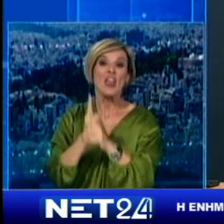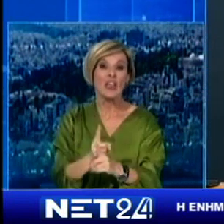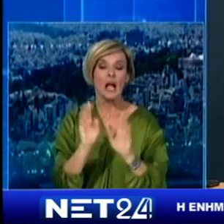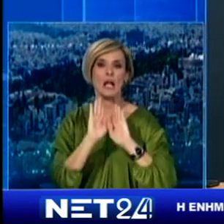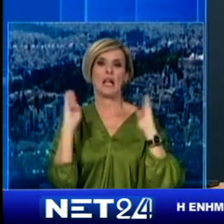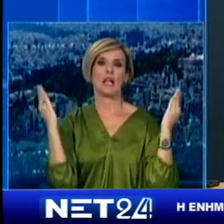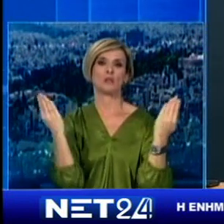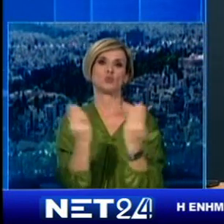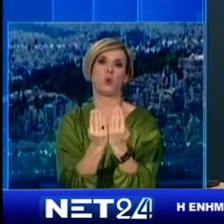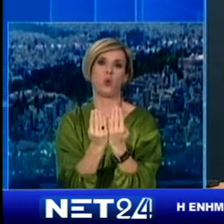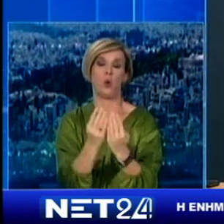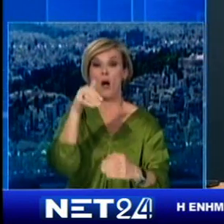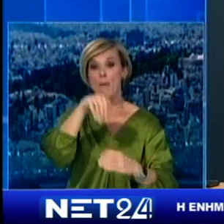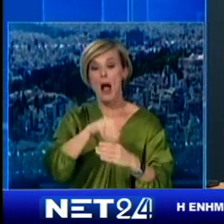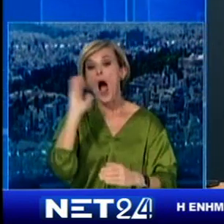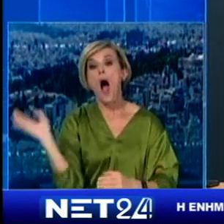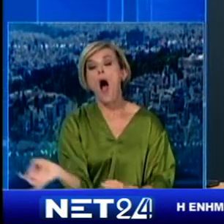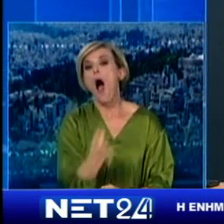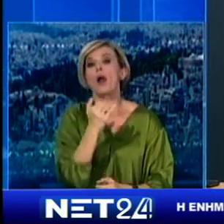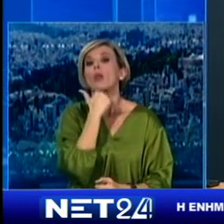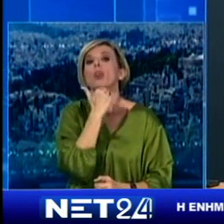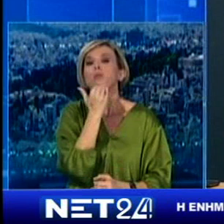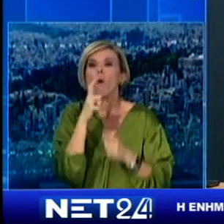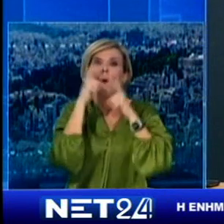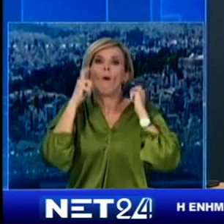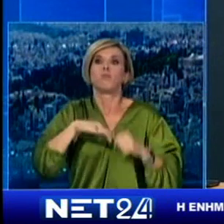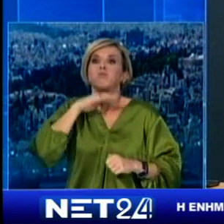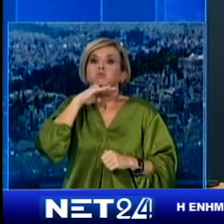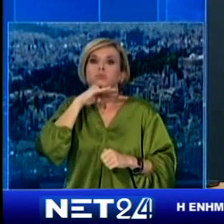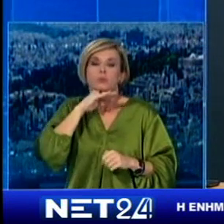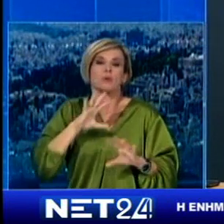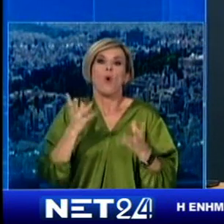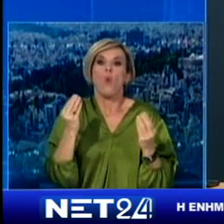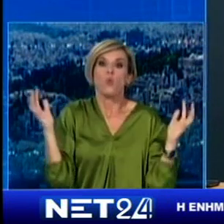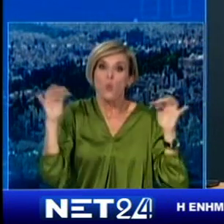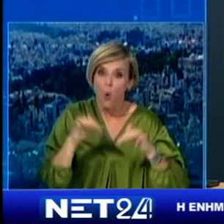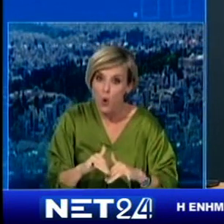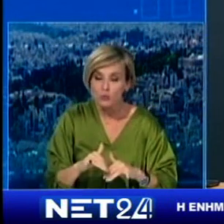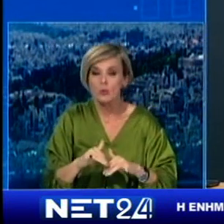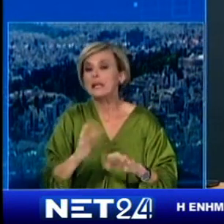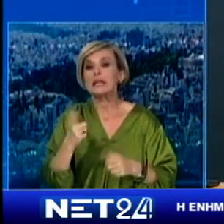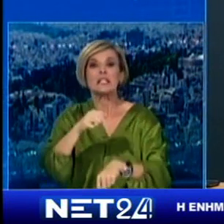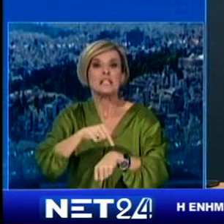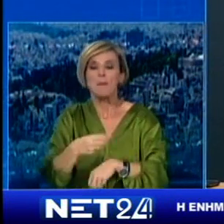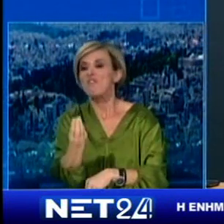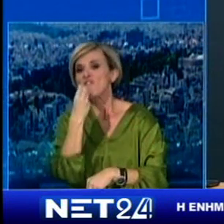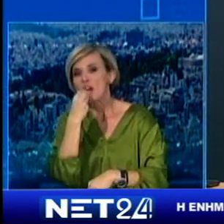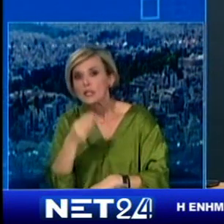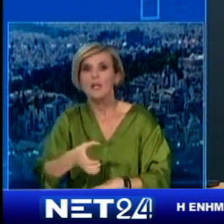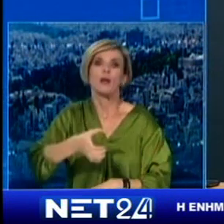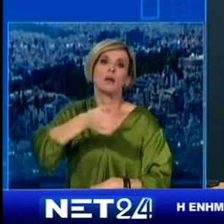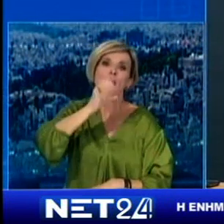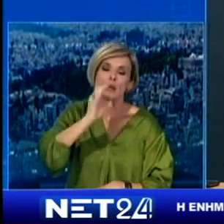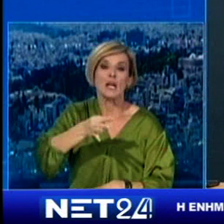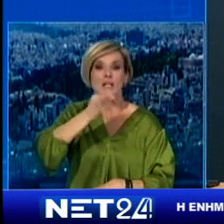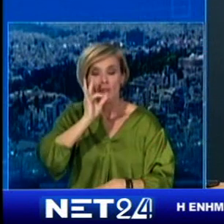χώρους. Αν δεν μπορείτε να φορέσετε μάσκα σε κλειστούς χώρους με συγχρονισμό, διότι θα καταναλώσετε φαγητό ή και ποτό, τότε